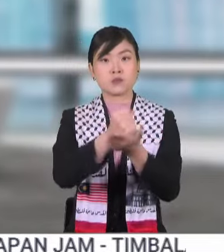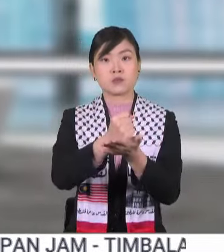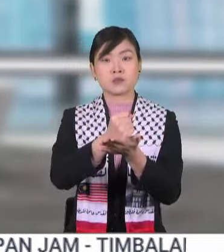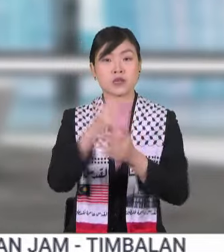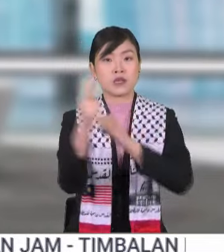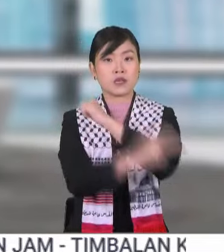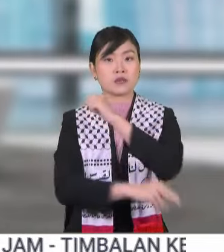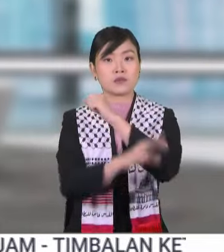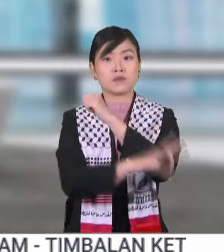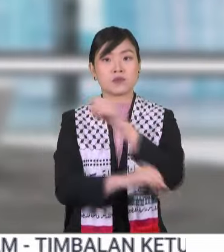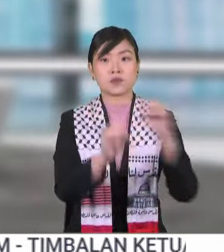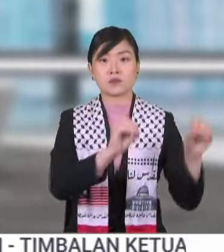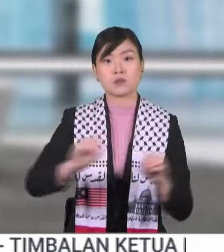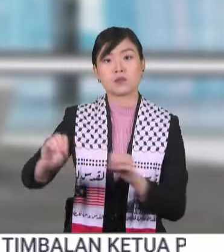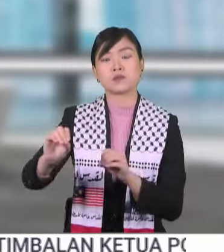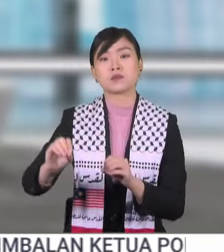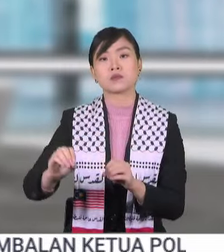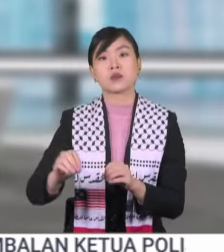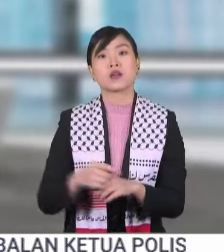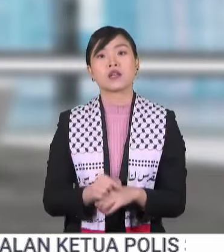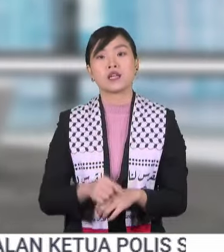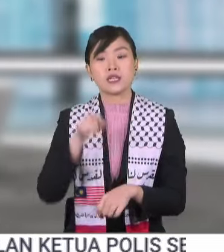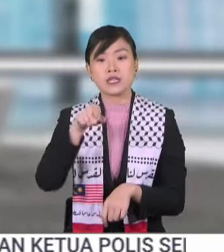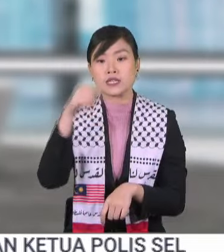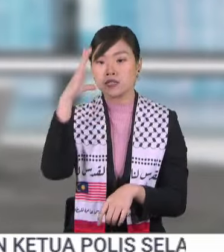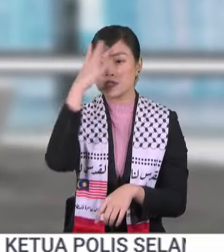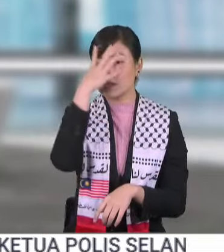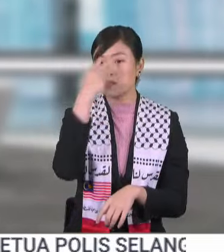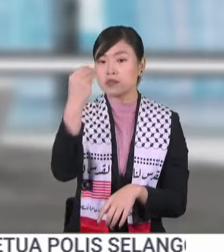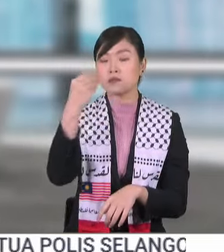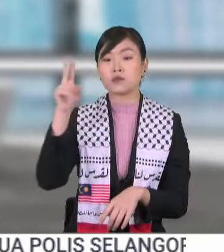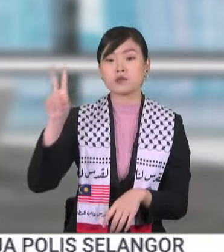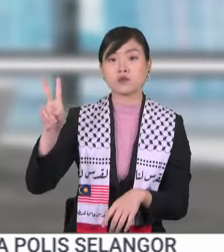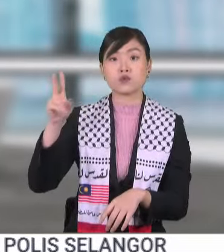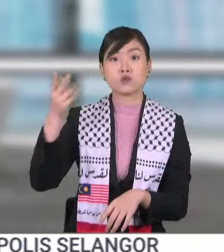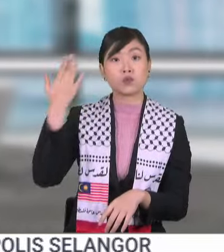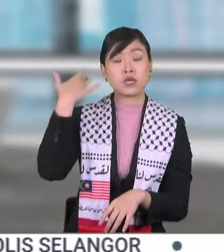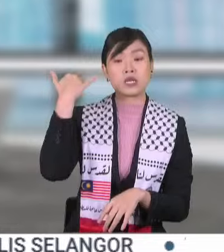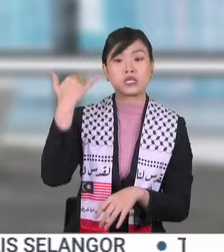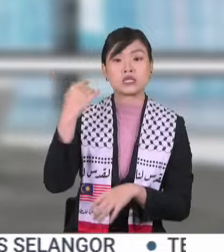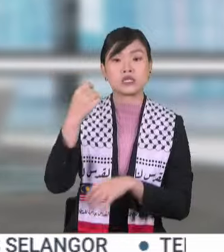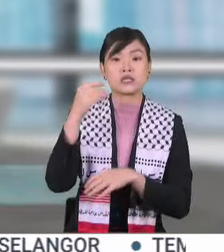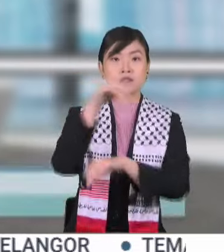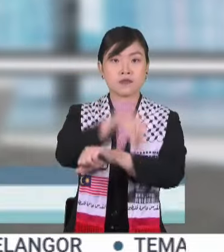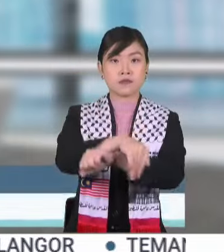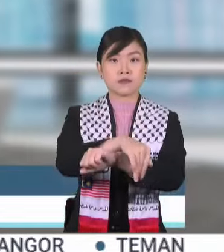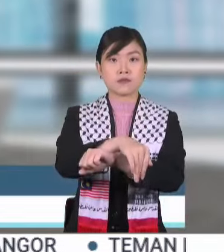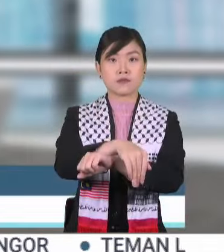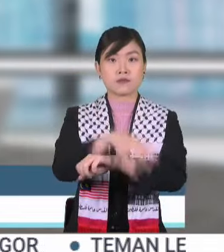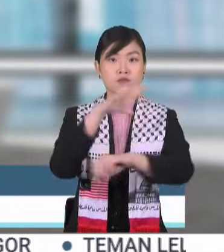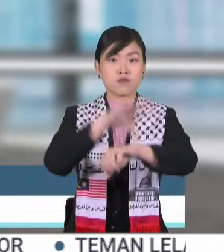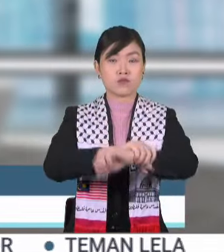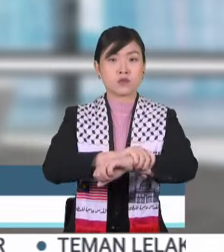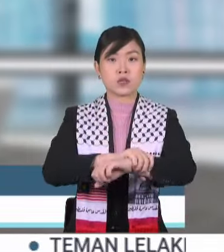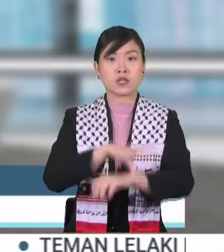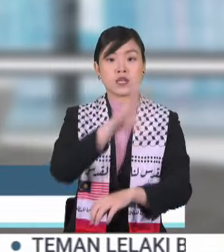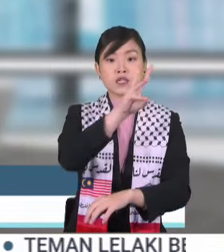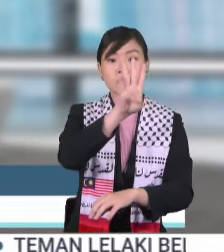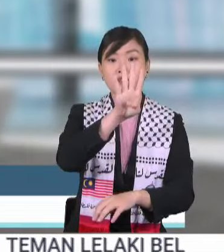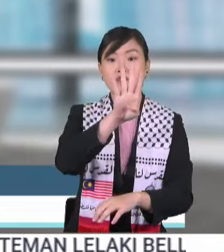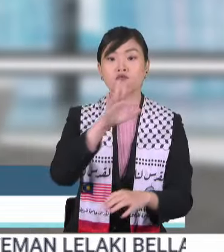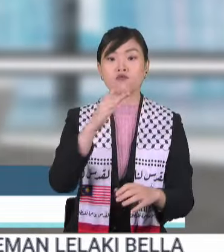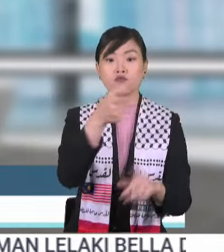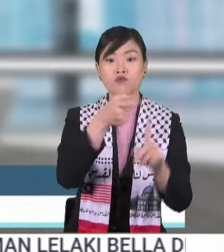bersepadu siri 1 2024 di Seremban 2 malam tadi kesemua tahanan terdiri daripada 64 warga Myanmar